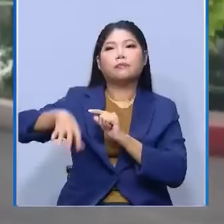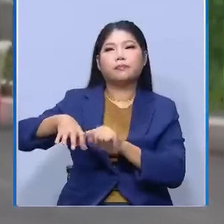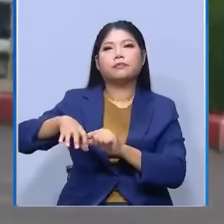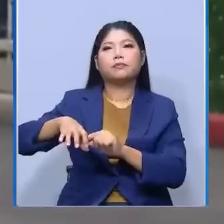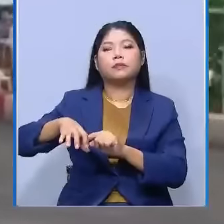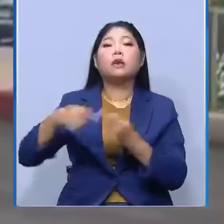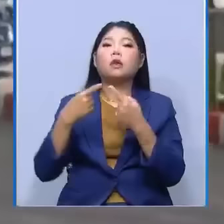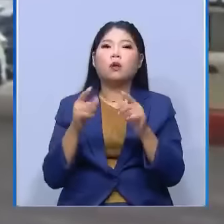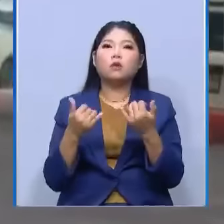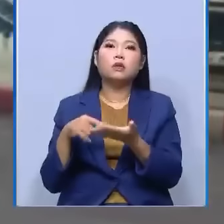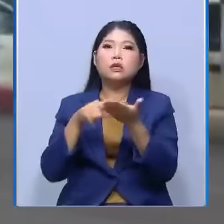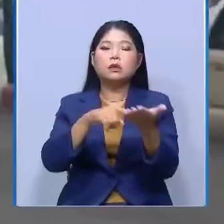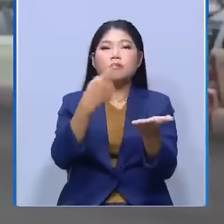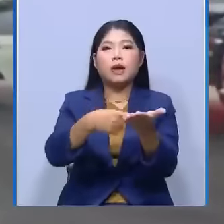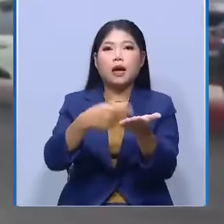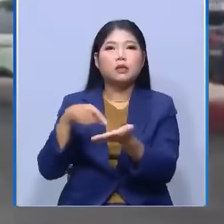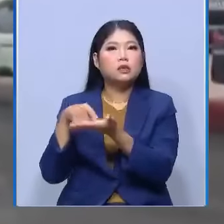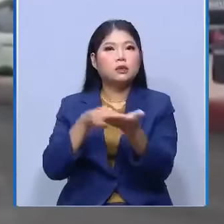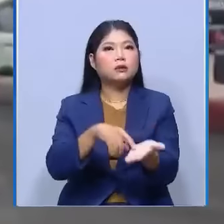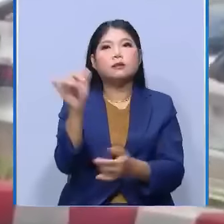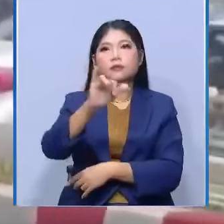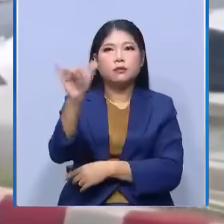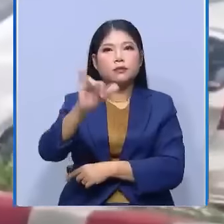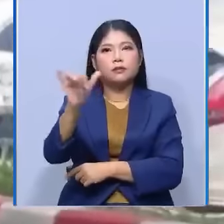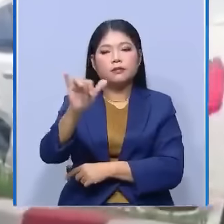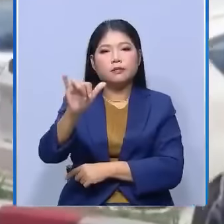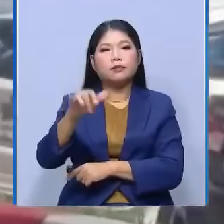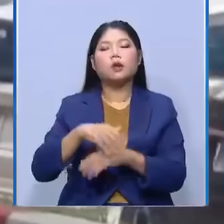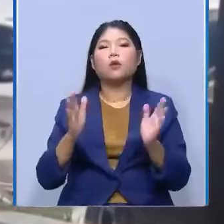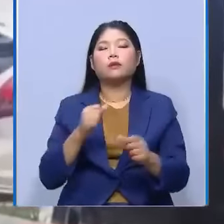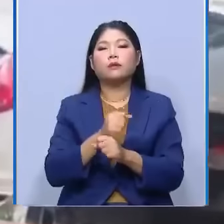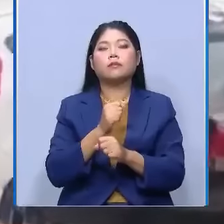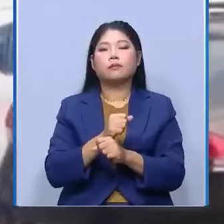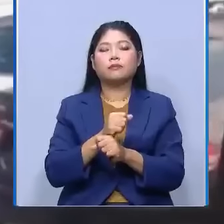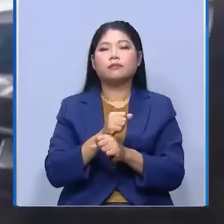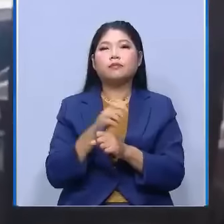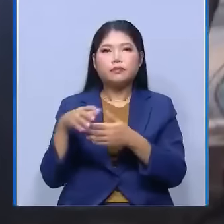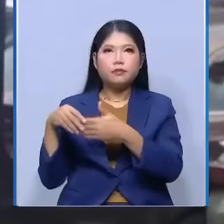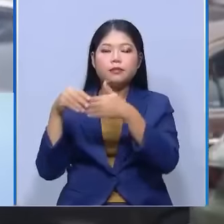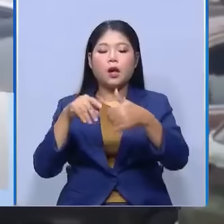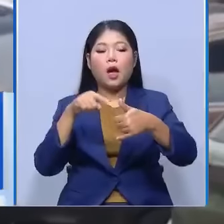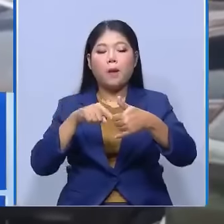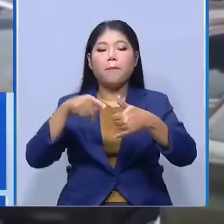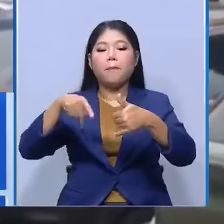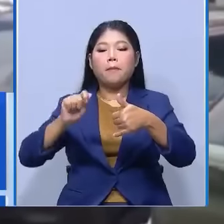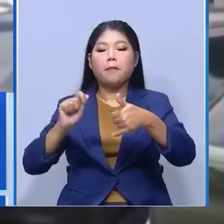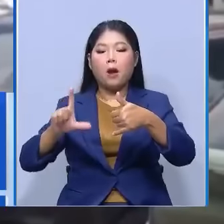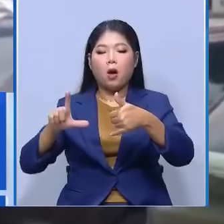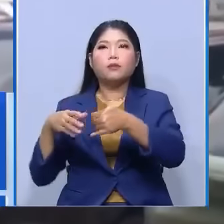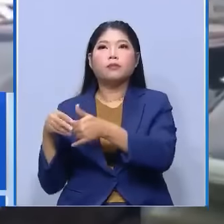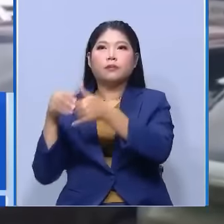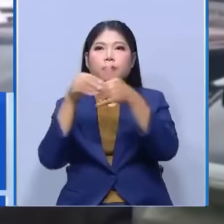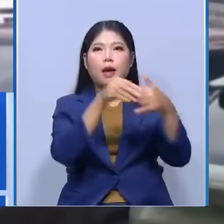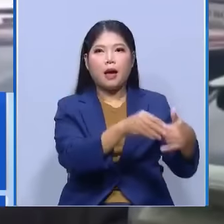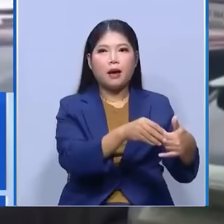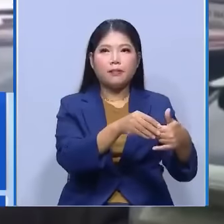ม่ได้เห็นมีการยื่นประกันตัวแต่อย่างใดนะคะโดยทางเจ้าหน้าที่ราชทัณฑ์เนี่ยได้พาตัวบอสพอค่ะไปฝากขังที่เรือนจำกลางพิเศษก